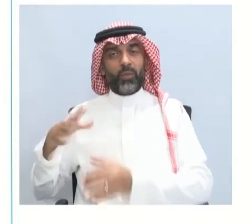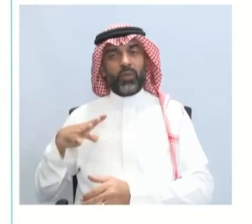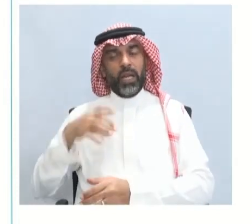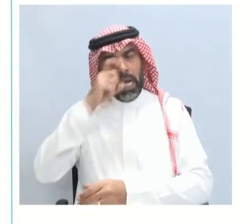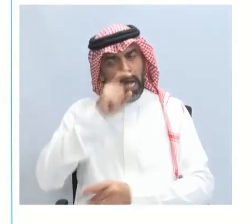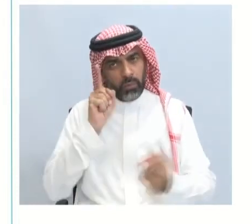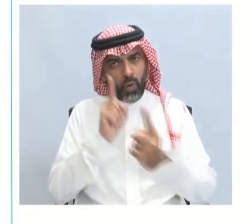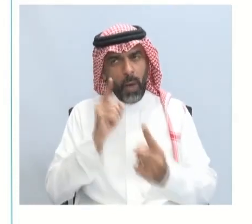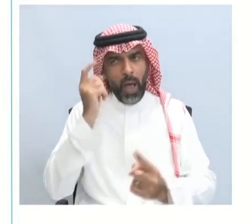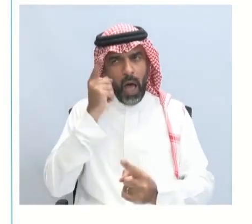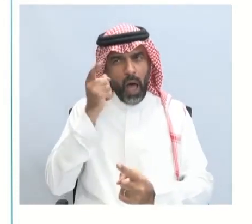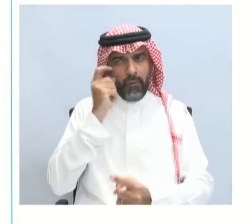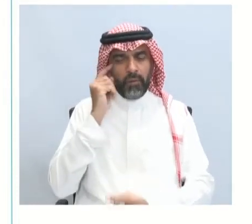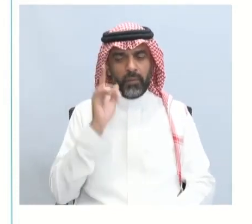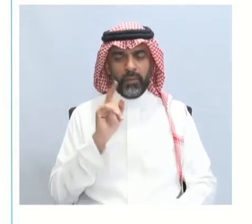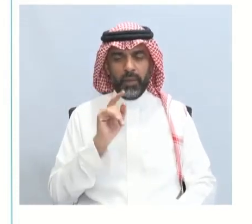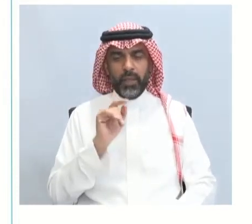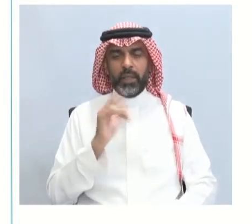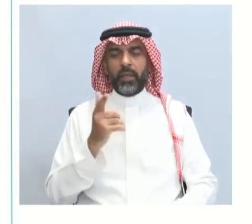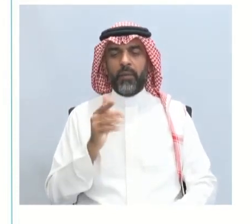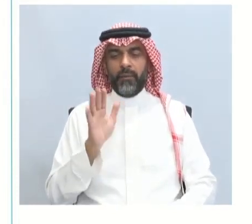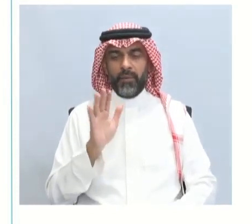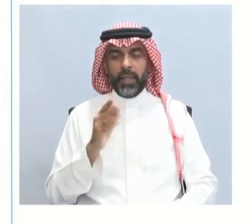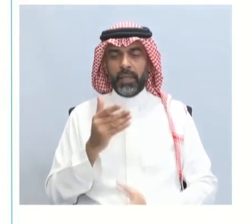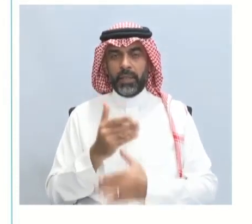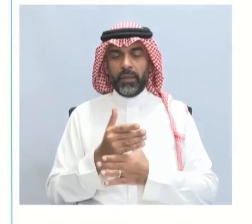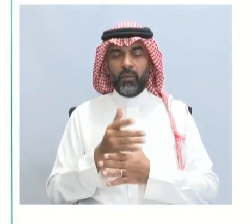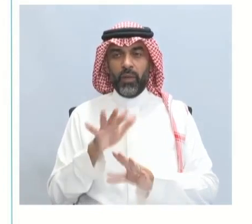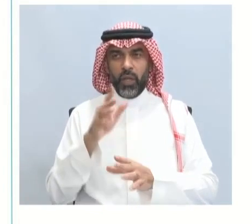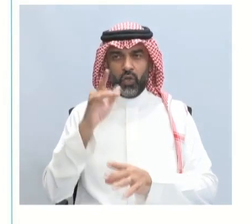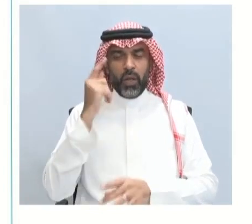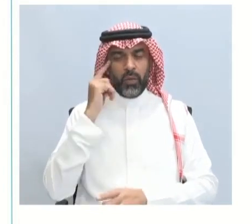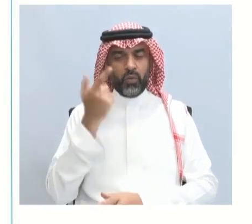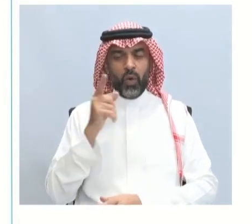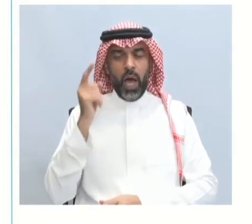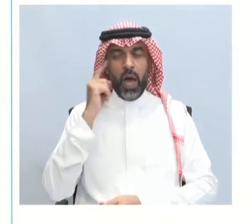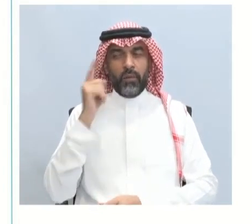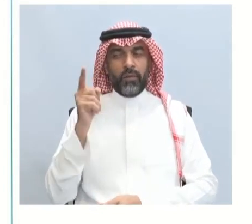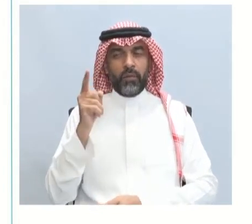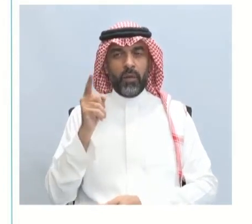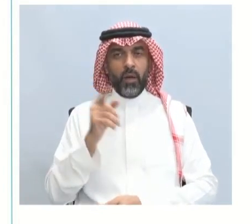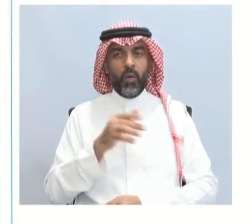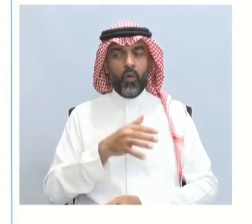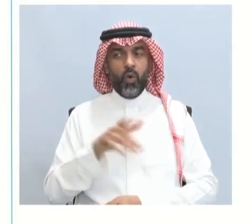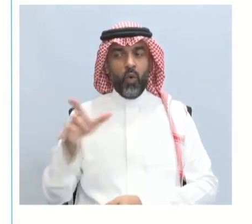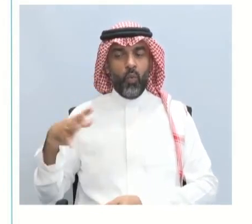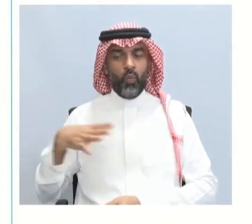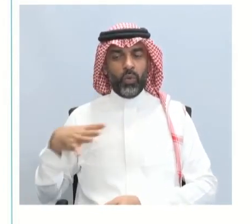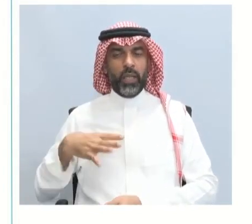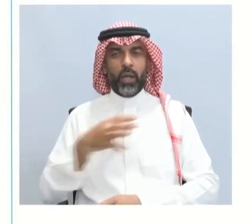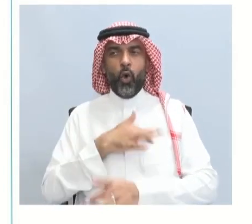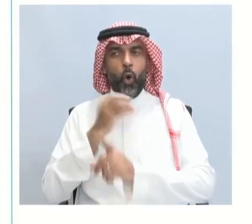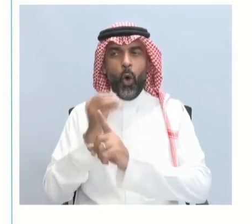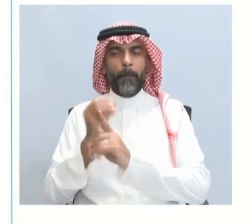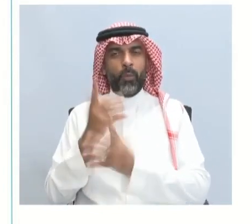اولا لكي تعرف تفضيلات المدير المباشر ايضا تفهم توزيع وقت العمل الاتفاق على ذلك